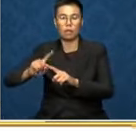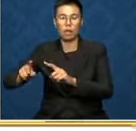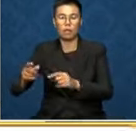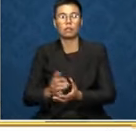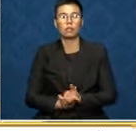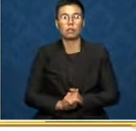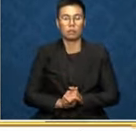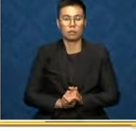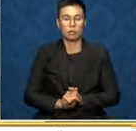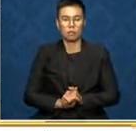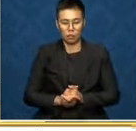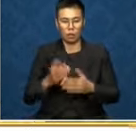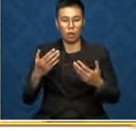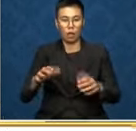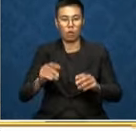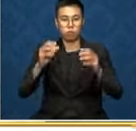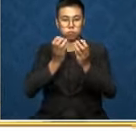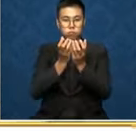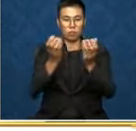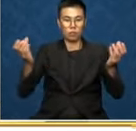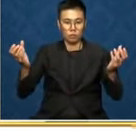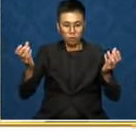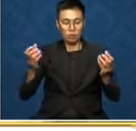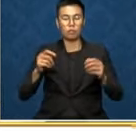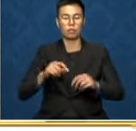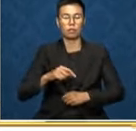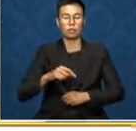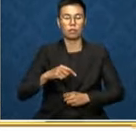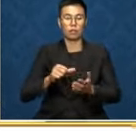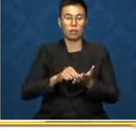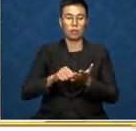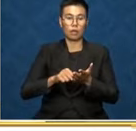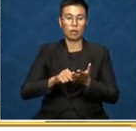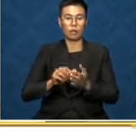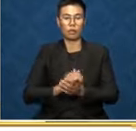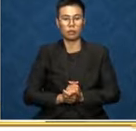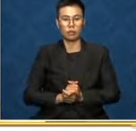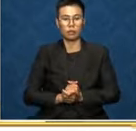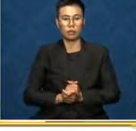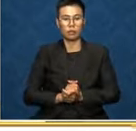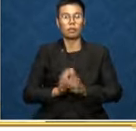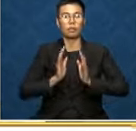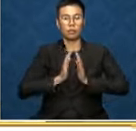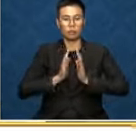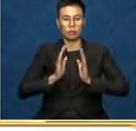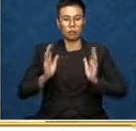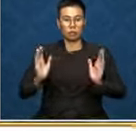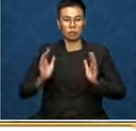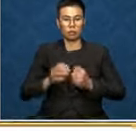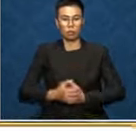แบบการทำประชามตินำไปสู่เป้าหมายใหญ่คือการแก้ไขรัฐธรรมนูญฉบับประชาชนค่ะขอบคุณค่ะครับขอบคุณครับ